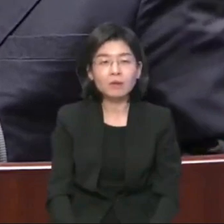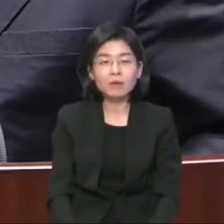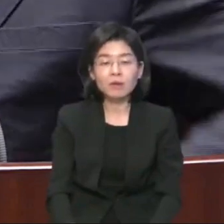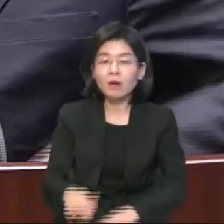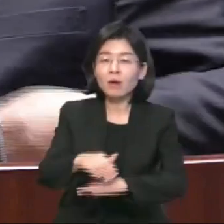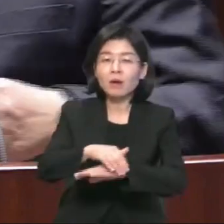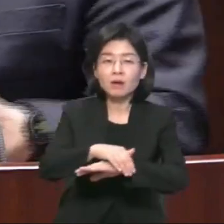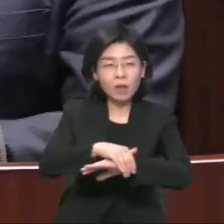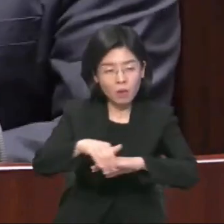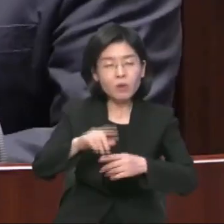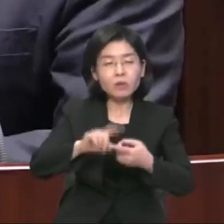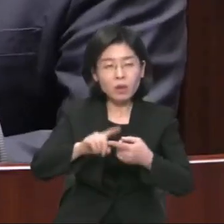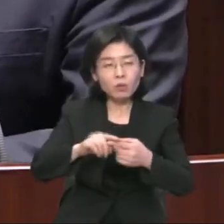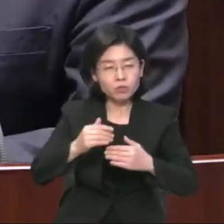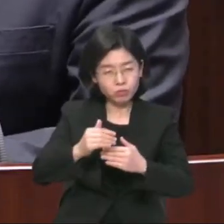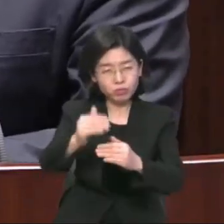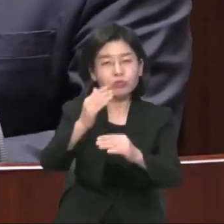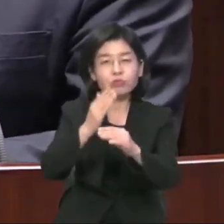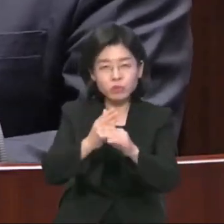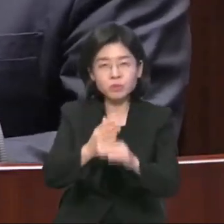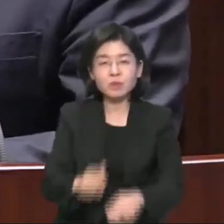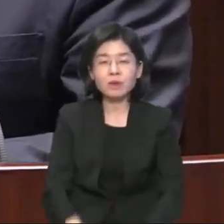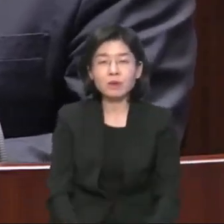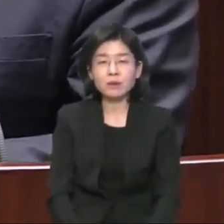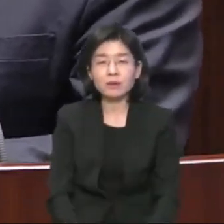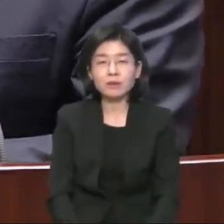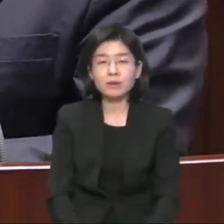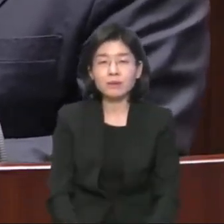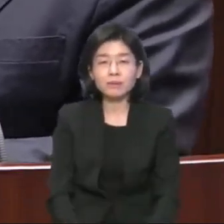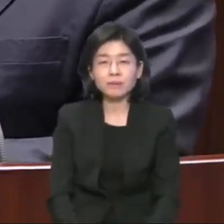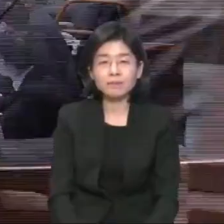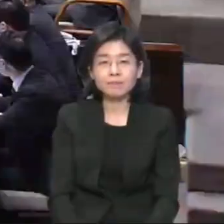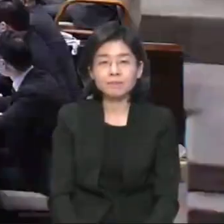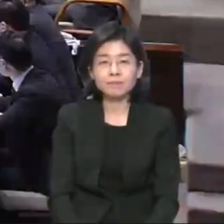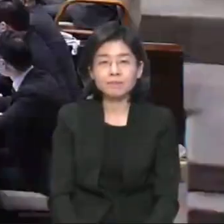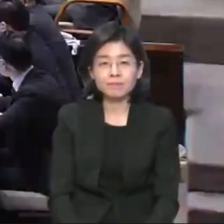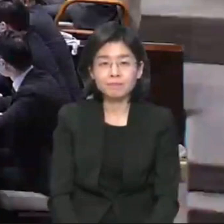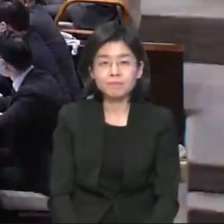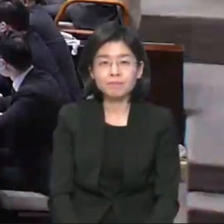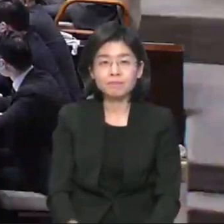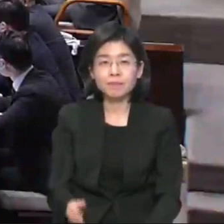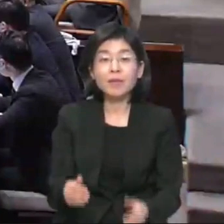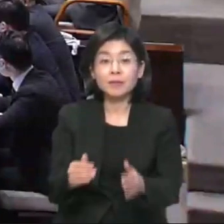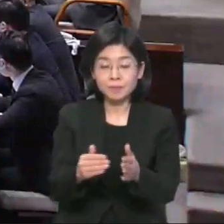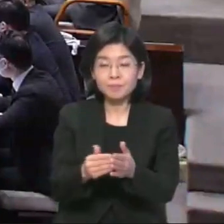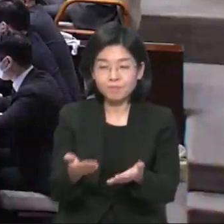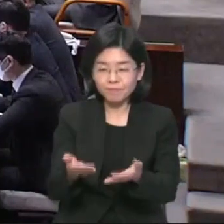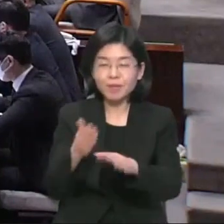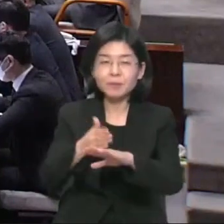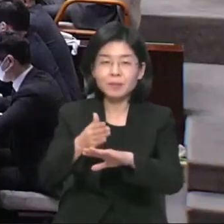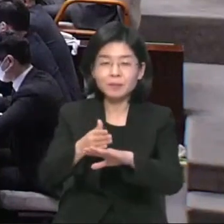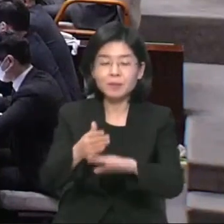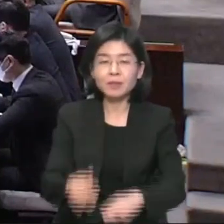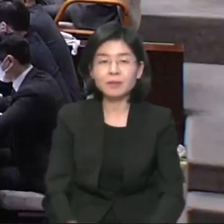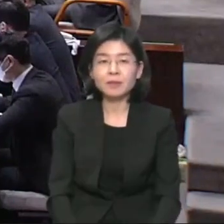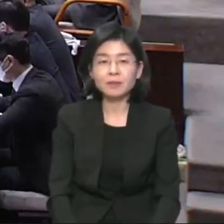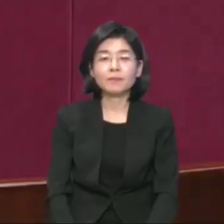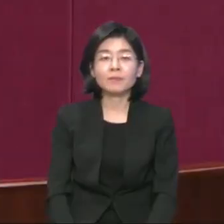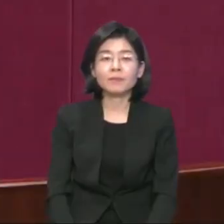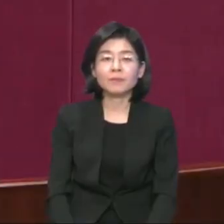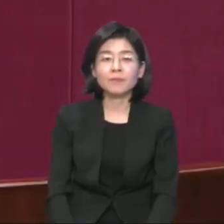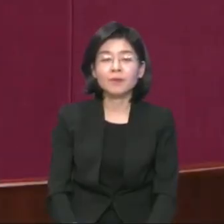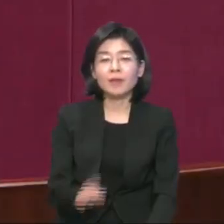지금 저희는 계획대로 준비해서 시행 준비를 하고 있습니다. 예, 장관님 들어가셔서 좋습니다.